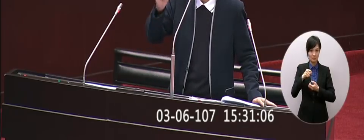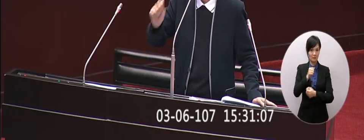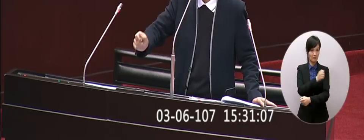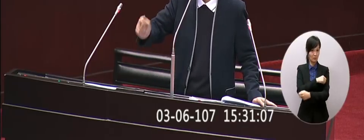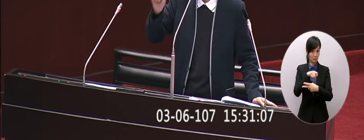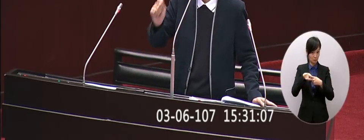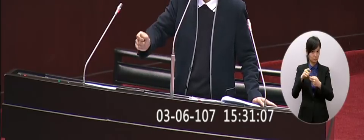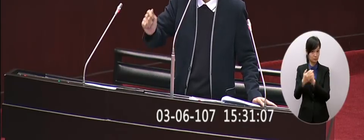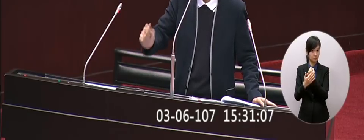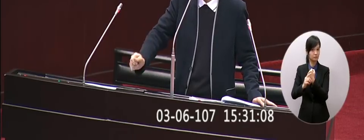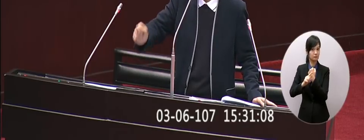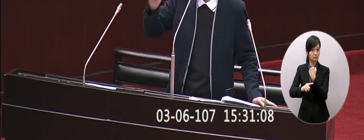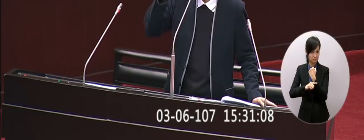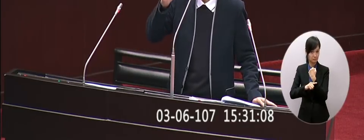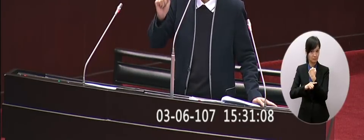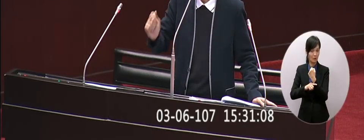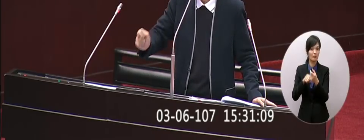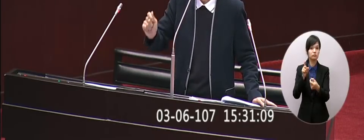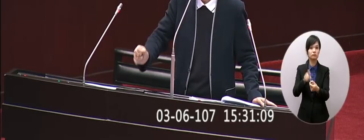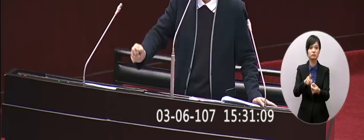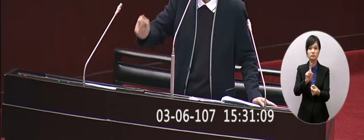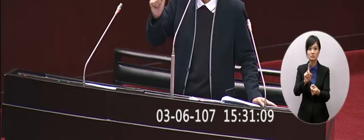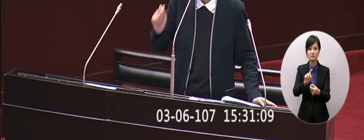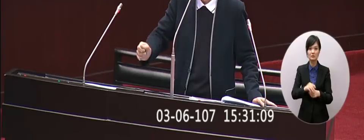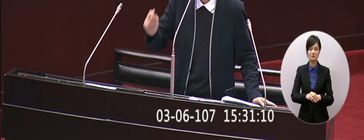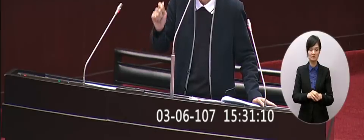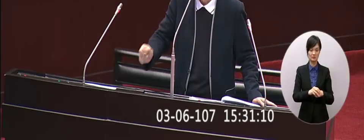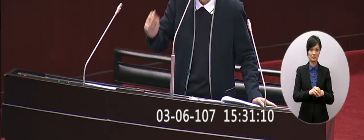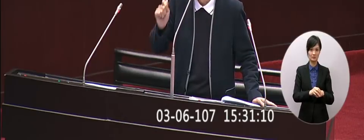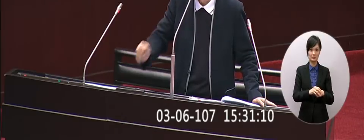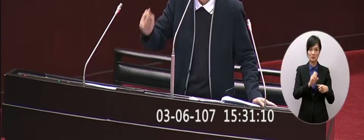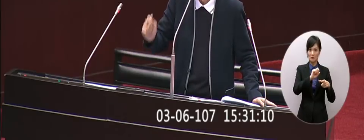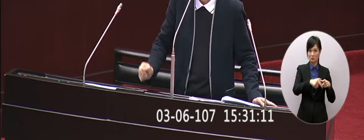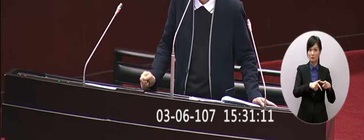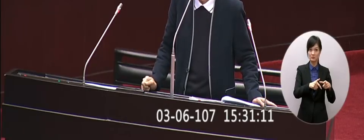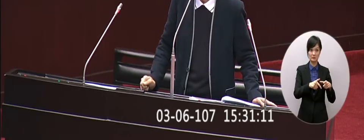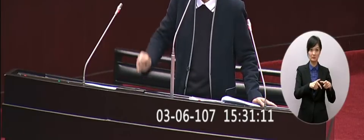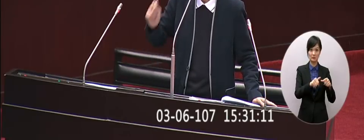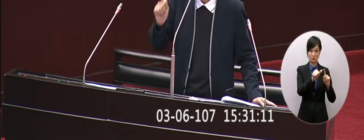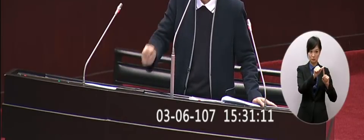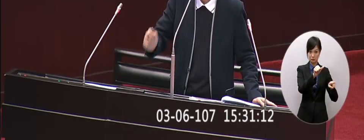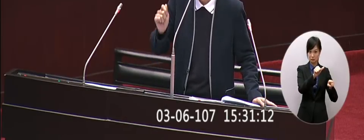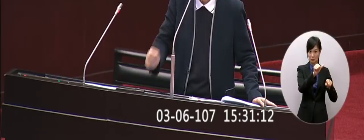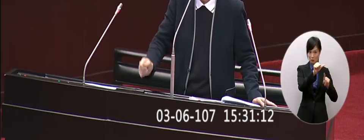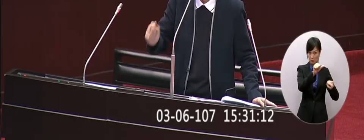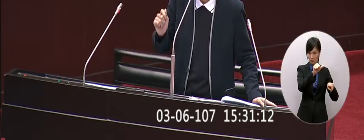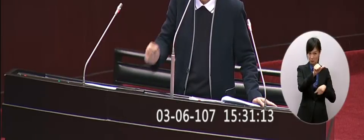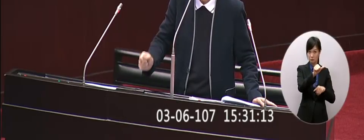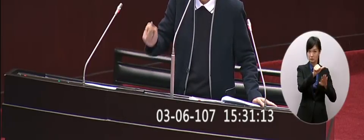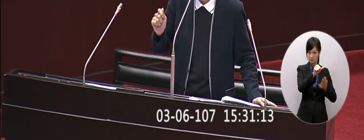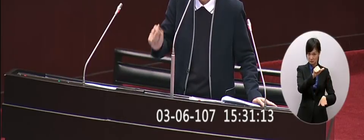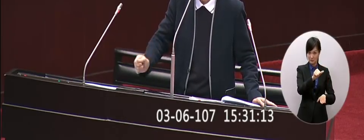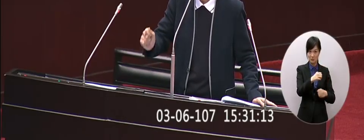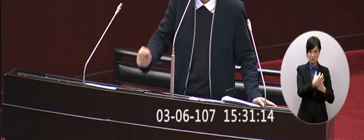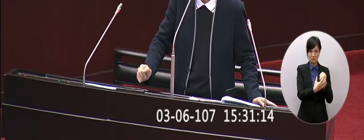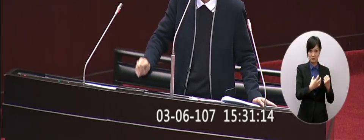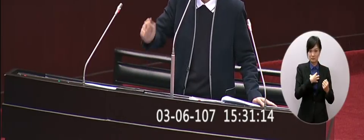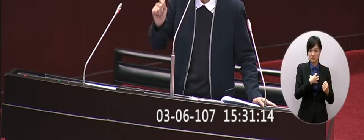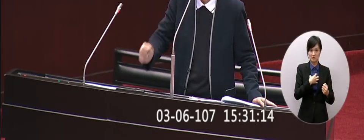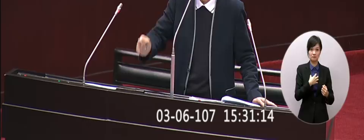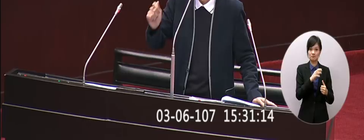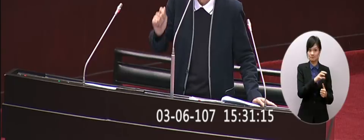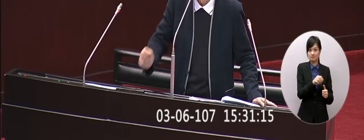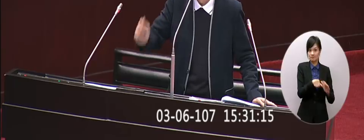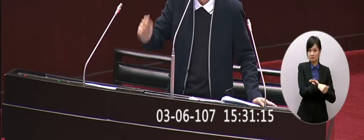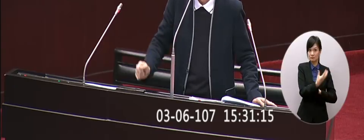的定义就是为了要保障那些五人以下没有强制加保的人也能够受到职业灾害发生的